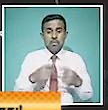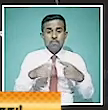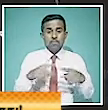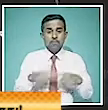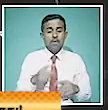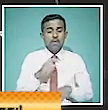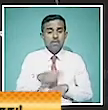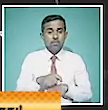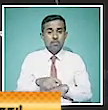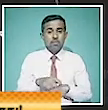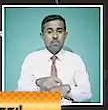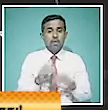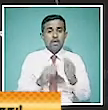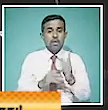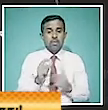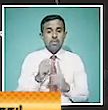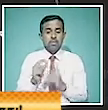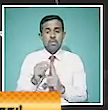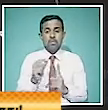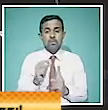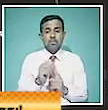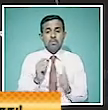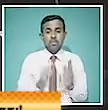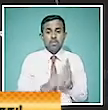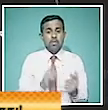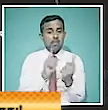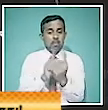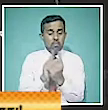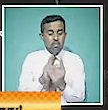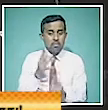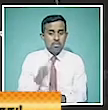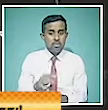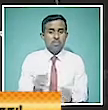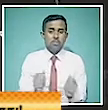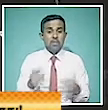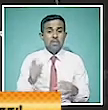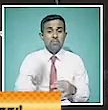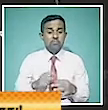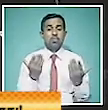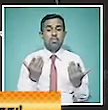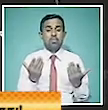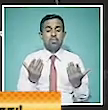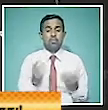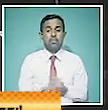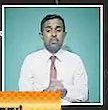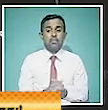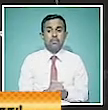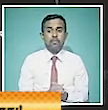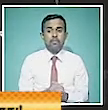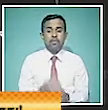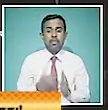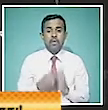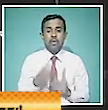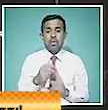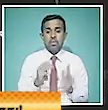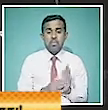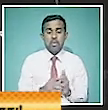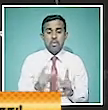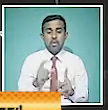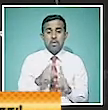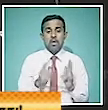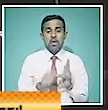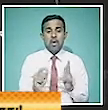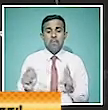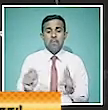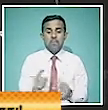பொறுப்பான அமைச்சர்களையும் பிரதம அமைச்சர்களையும் சந்தித்து வீணான பிரச்சனைகளை உண்டாக்கி கொண்டிருக்கிறார்கள். எனவே டிஆர்ஓ டிவிஷன், டிஎஸ் டிவிஷன்